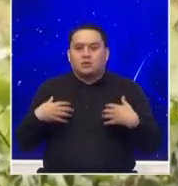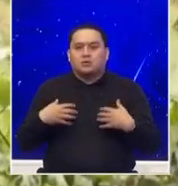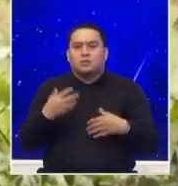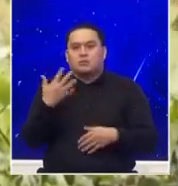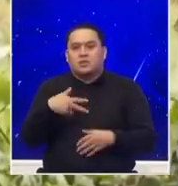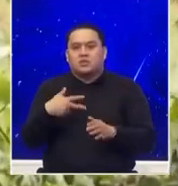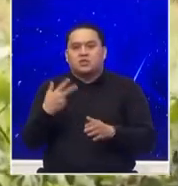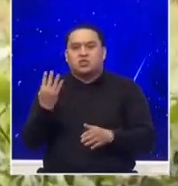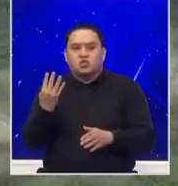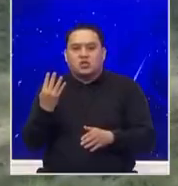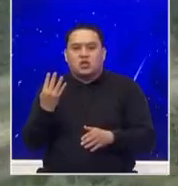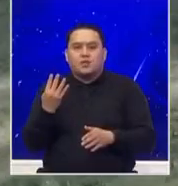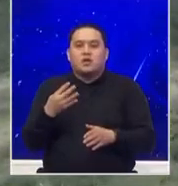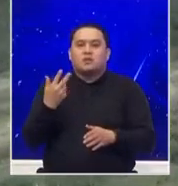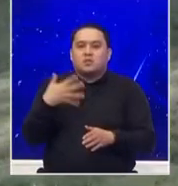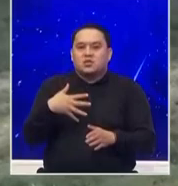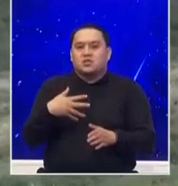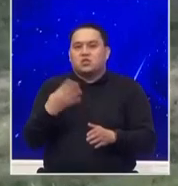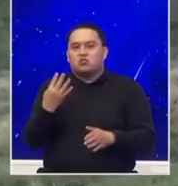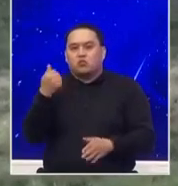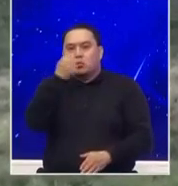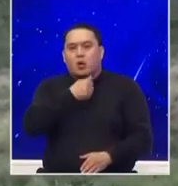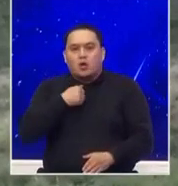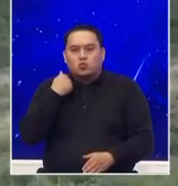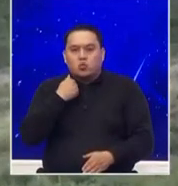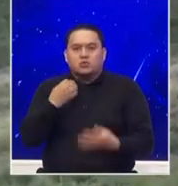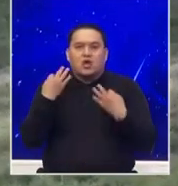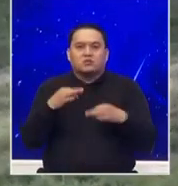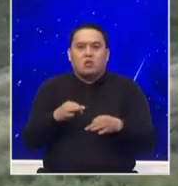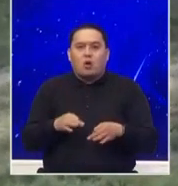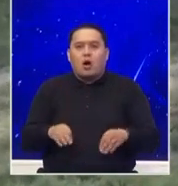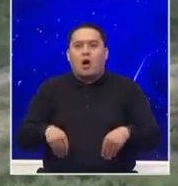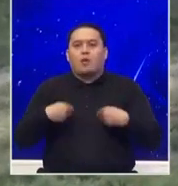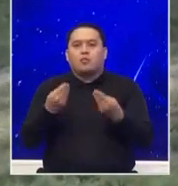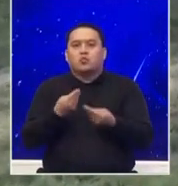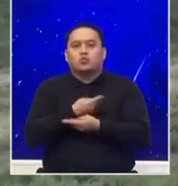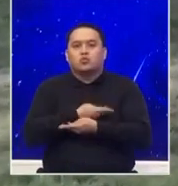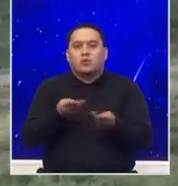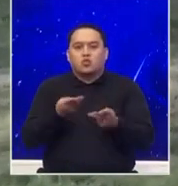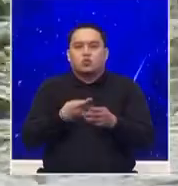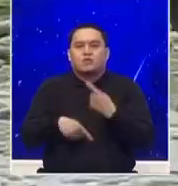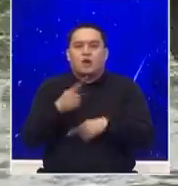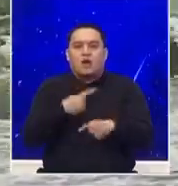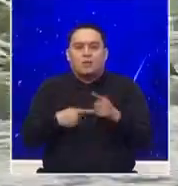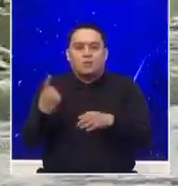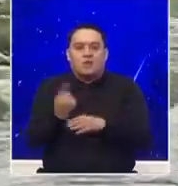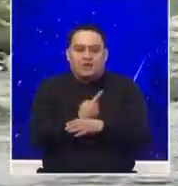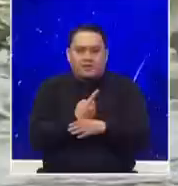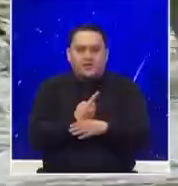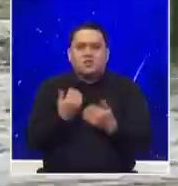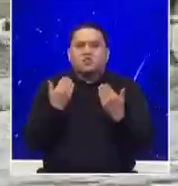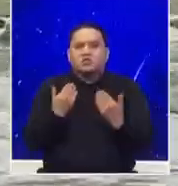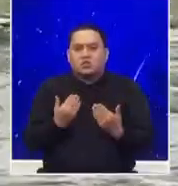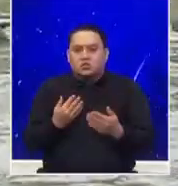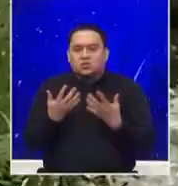содержались 54 особи. В 1954 году на свободу в Беловежскую пущу были возвращены первые бизоны.